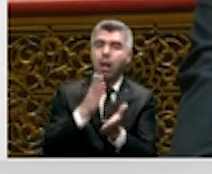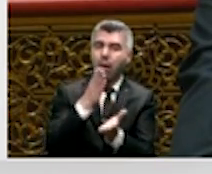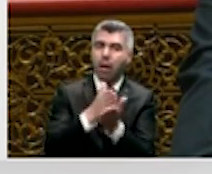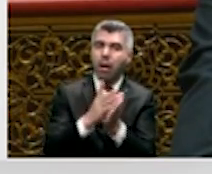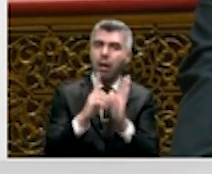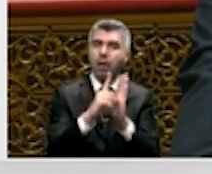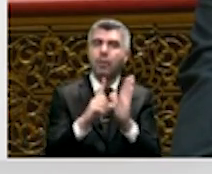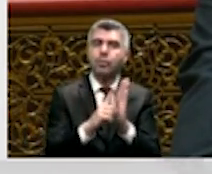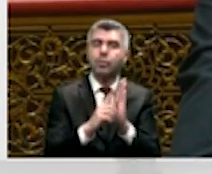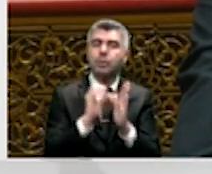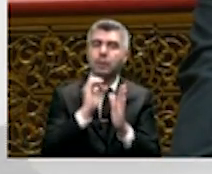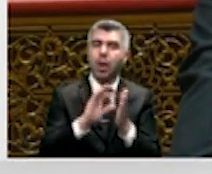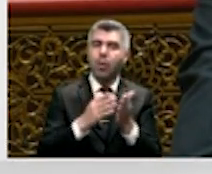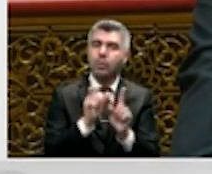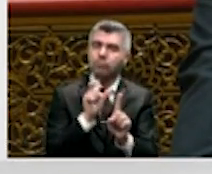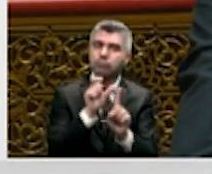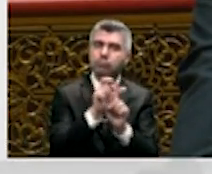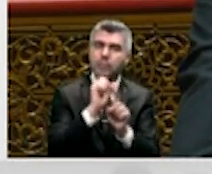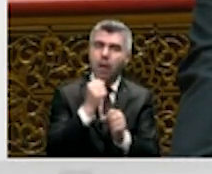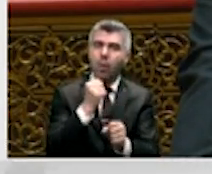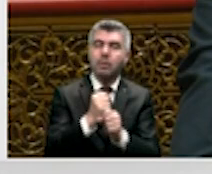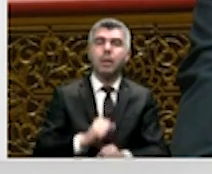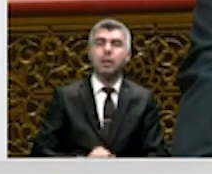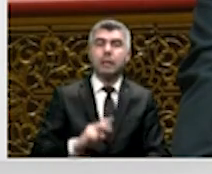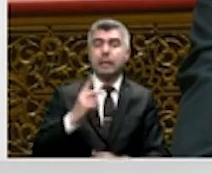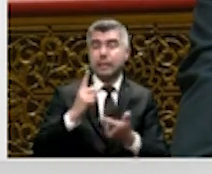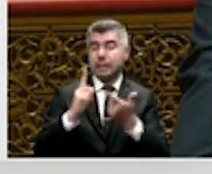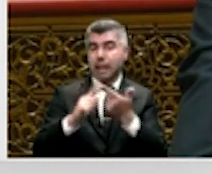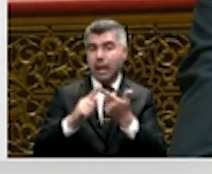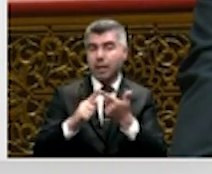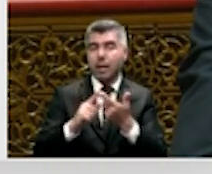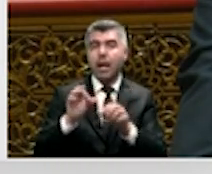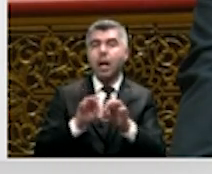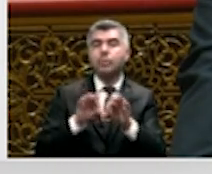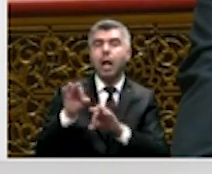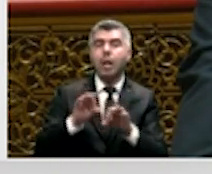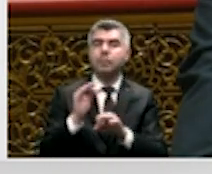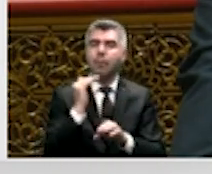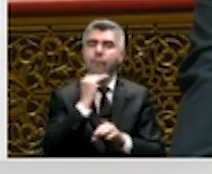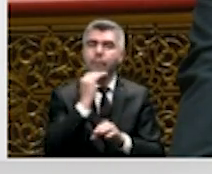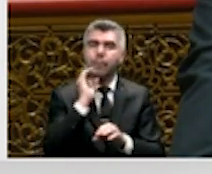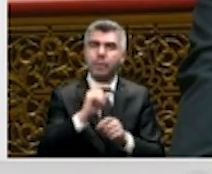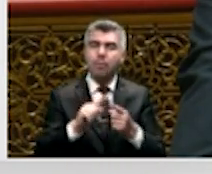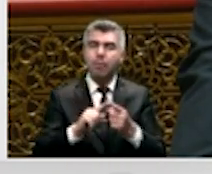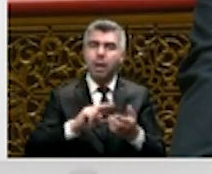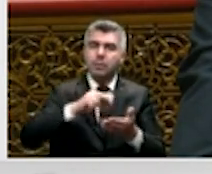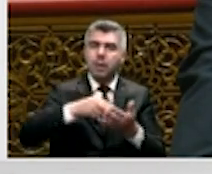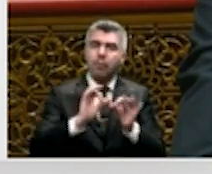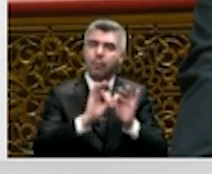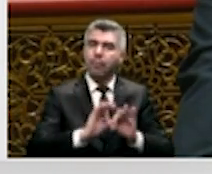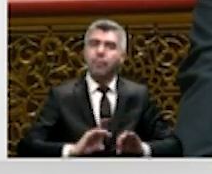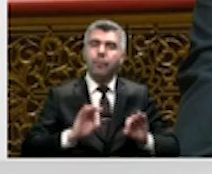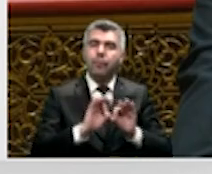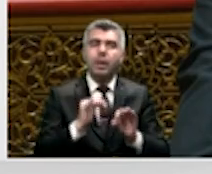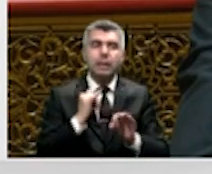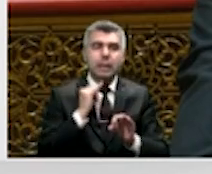التي تكفلها لهم مدونة الشغل. ثانيا، ما هي الإجراءات المستعجلة التي تتخذونها في حالة فسخ العقد لتأمين استمرار